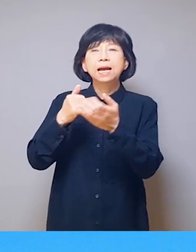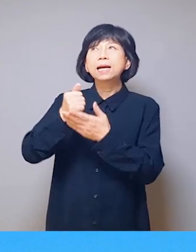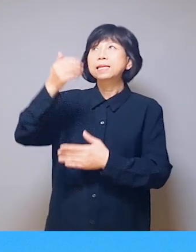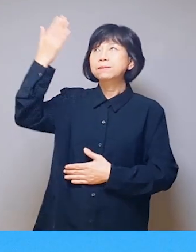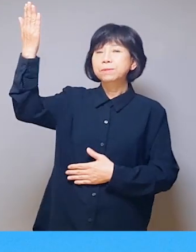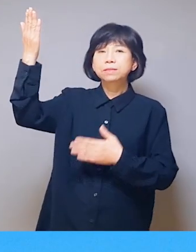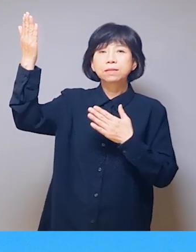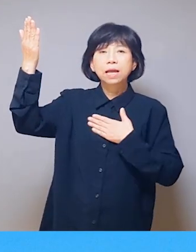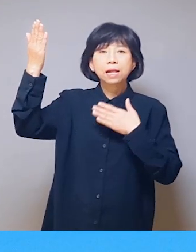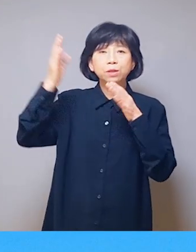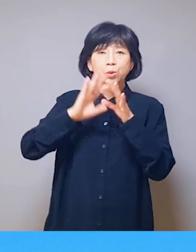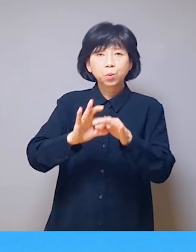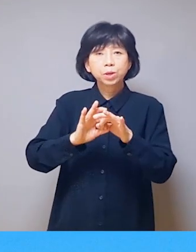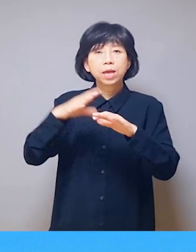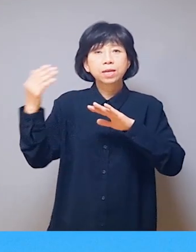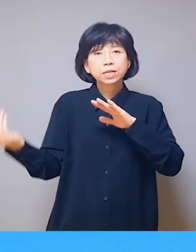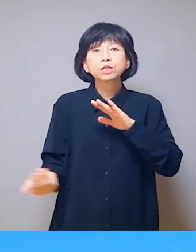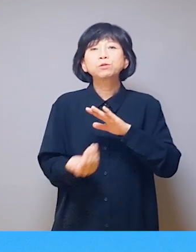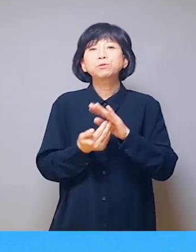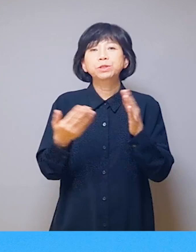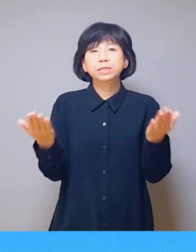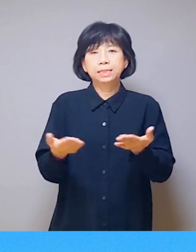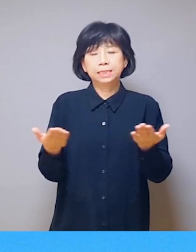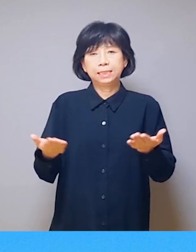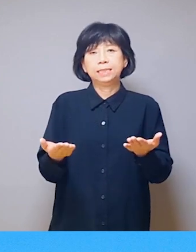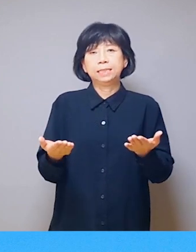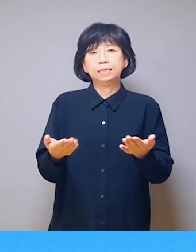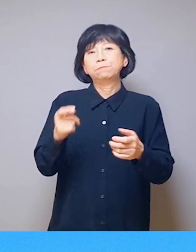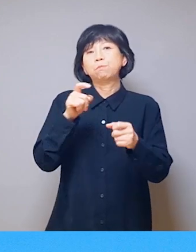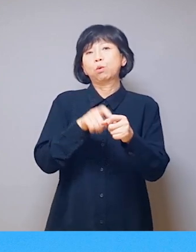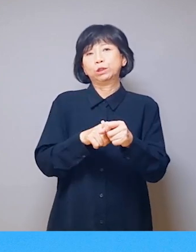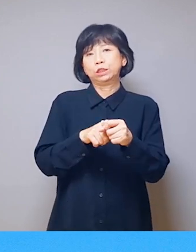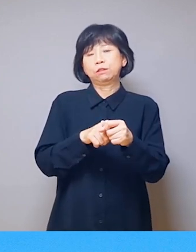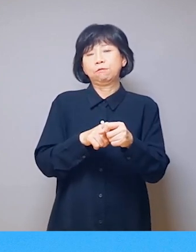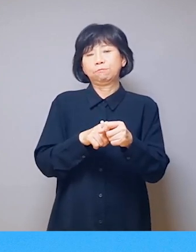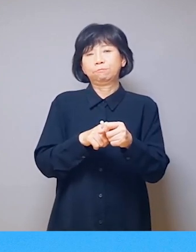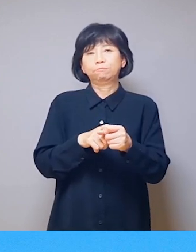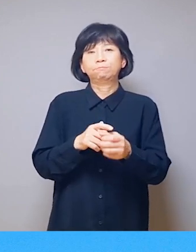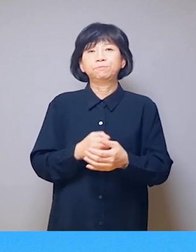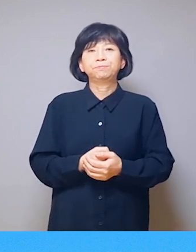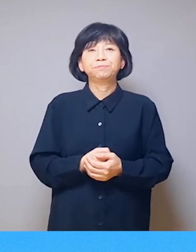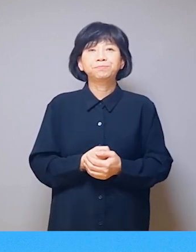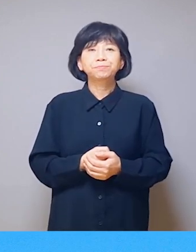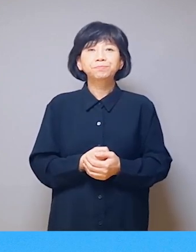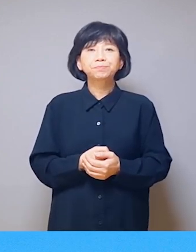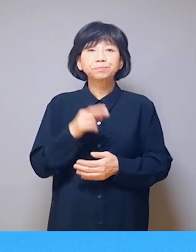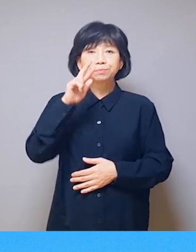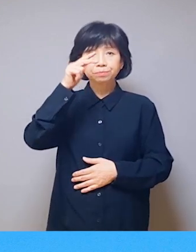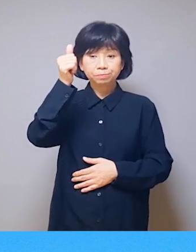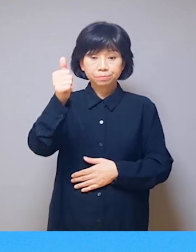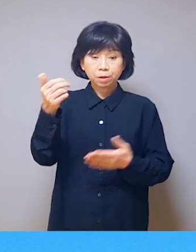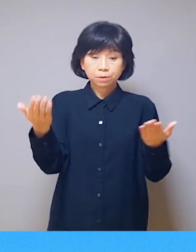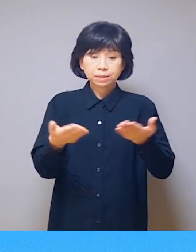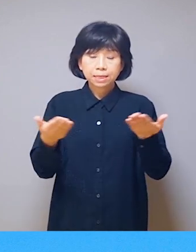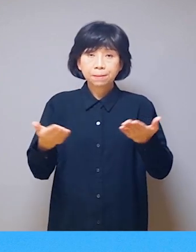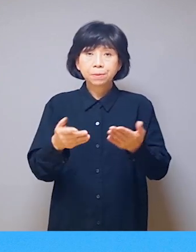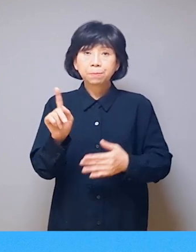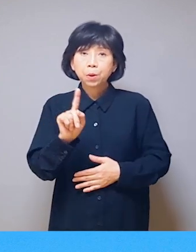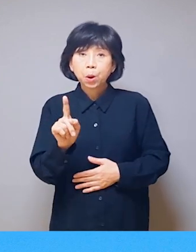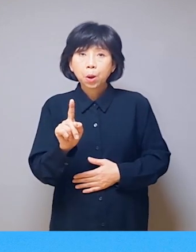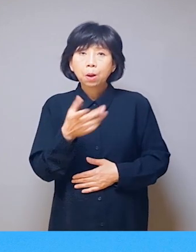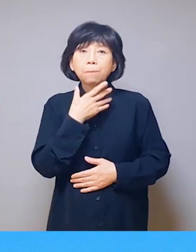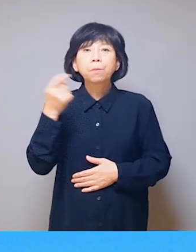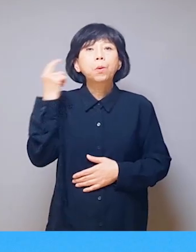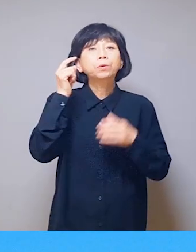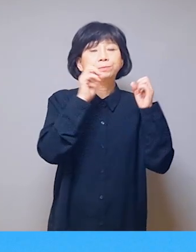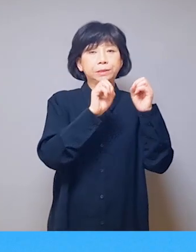나를 통해 이루고자 하시는 분명한 목적을 발견하는 것입니다. 바울의 사명은 복음을 전하는 것이요.